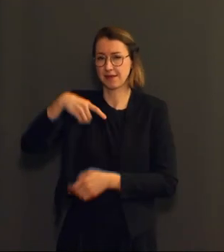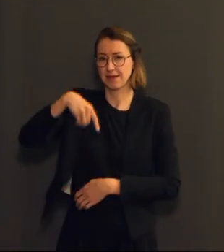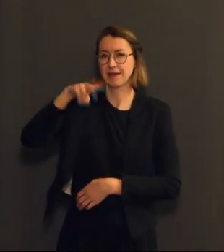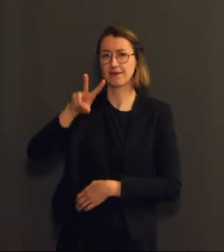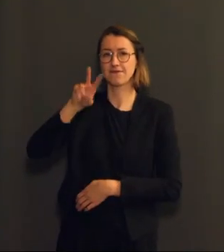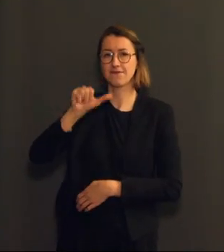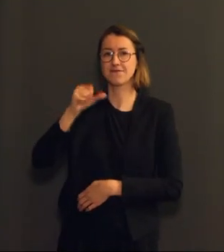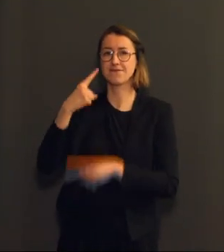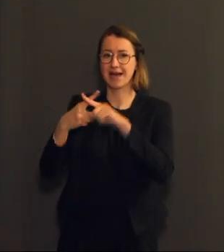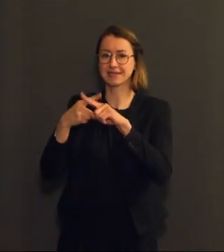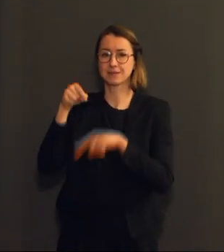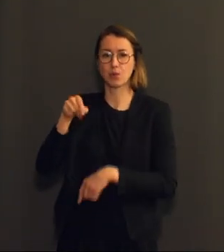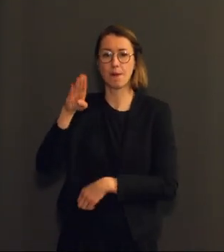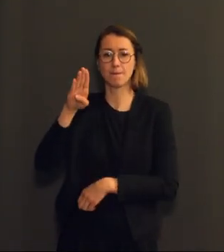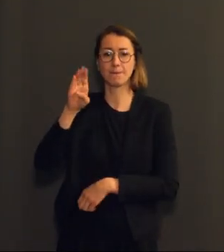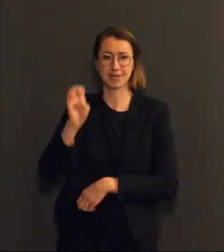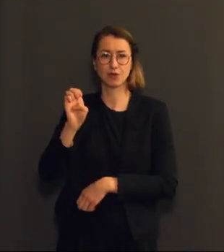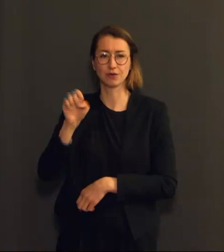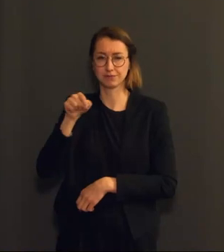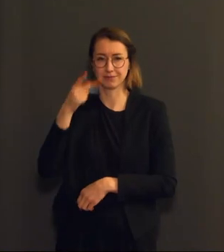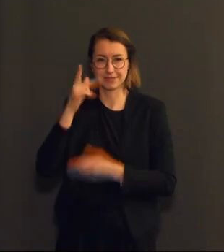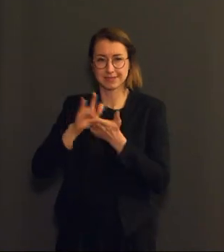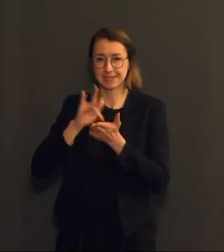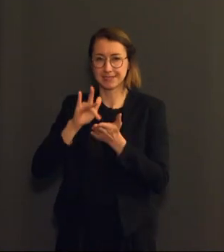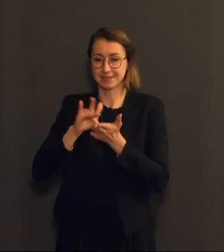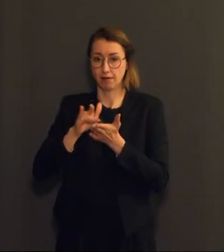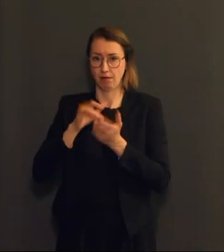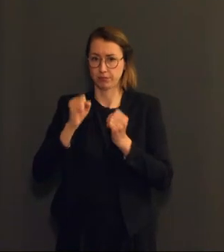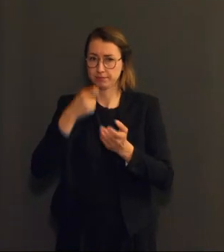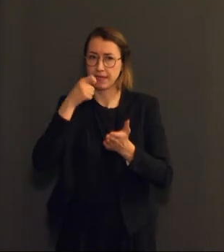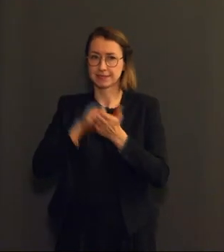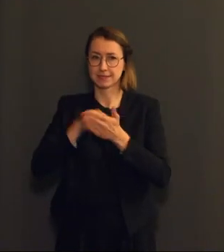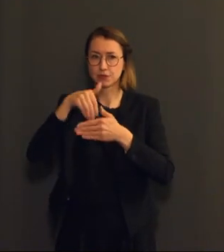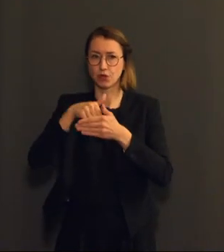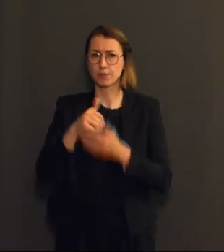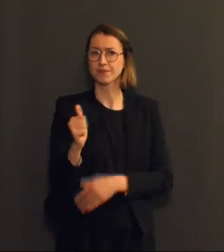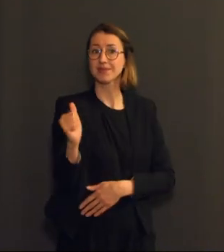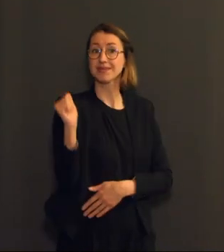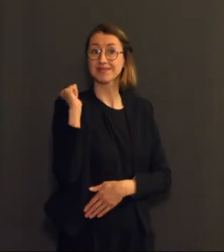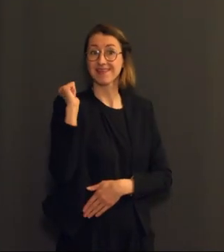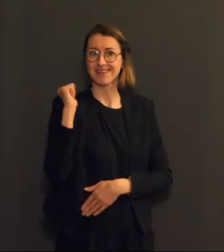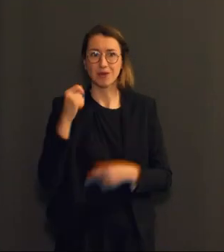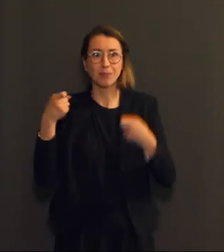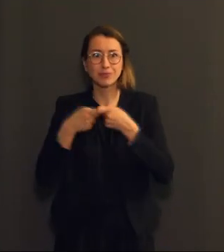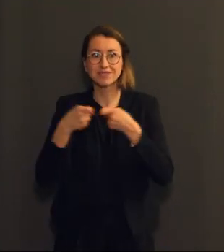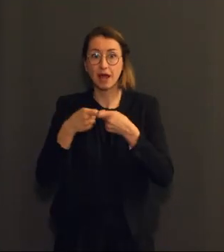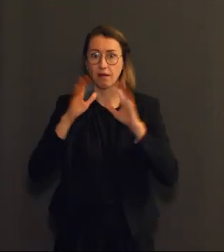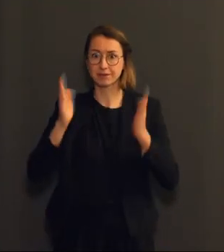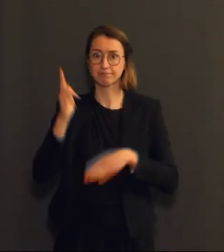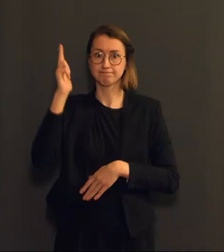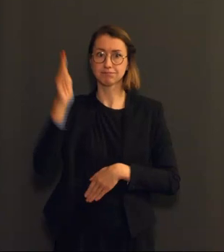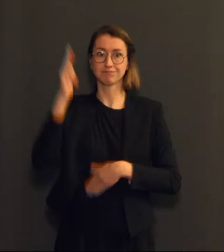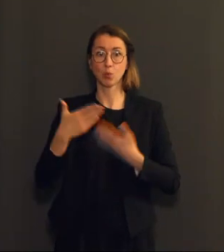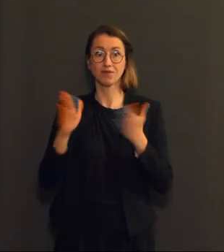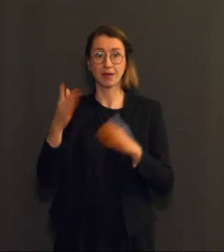Depuis hier, Bruxelles dispose de son propre système appelé Bruvax. Ce système